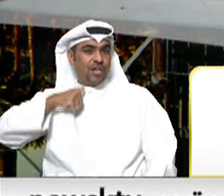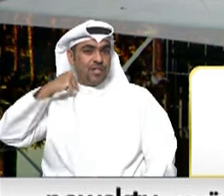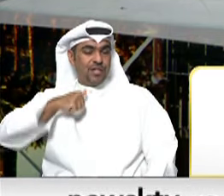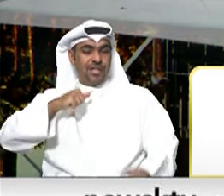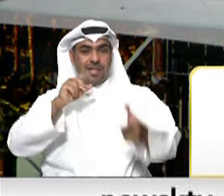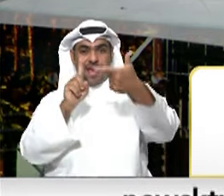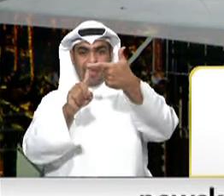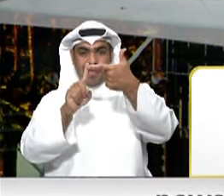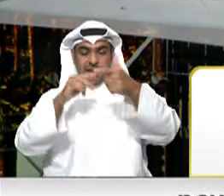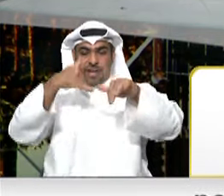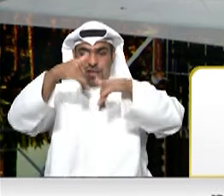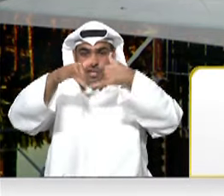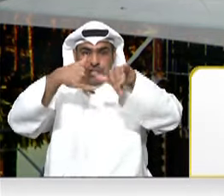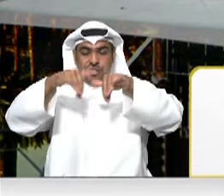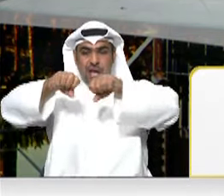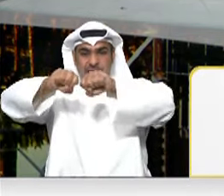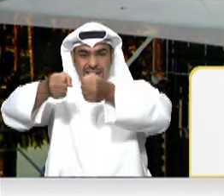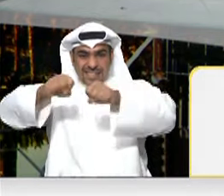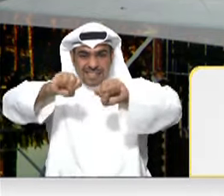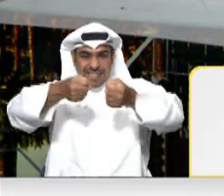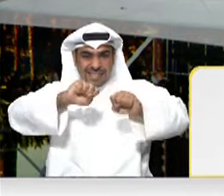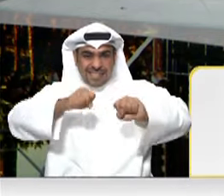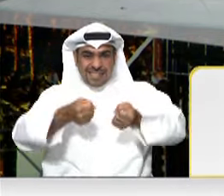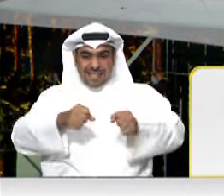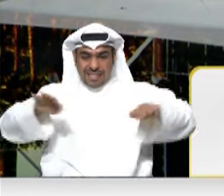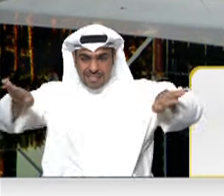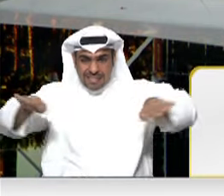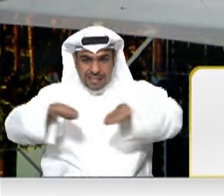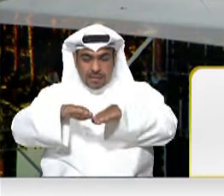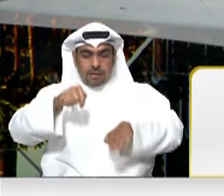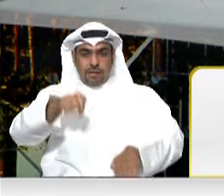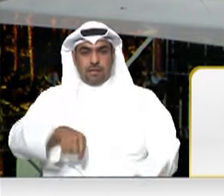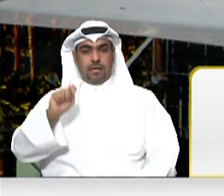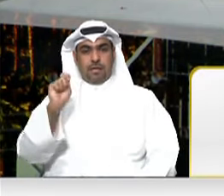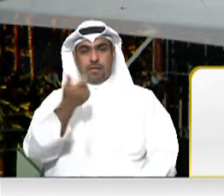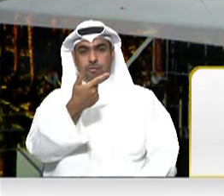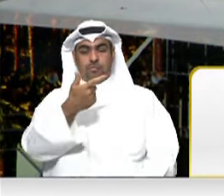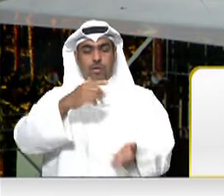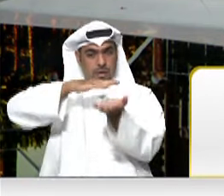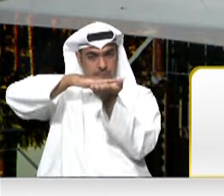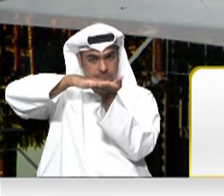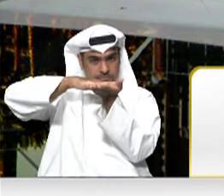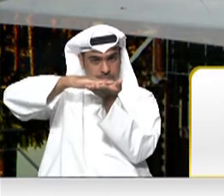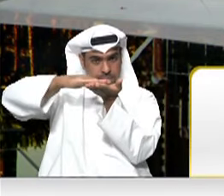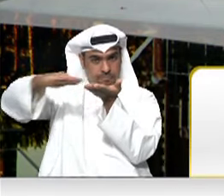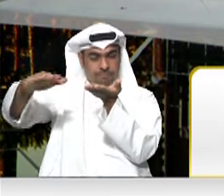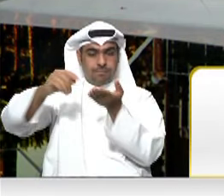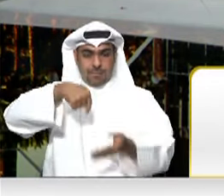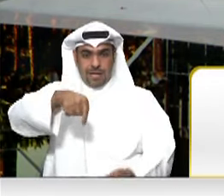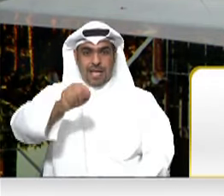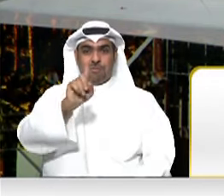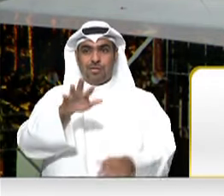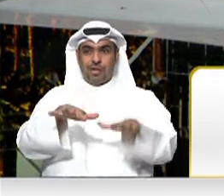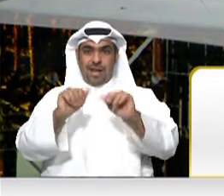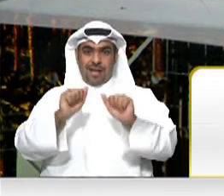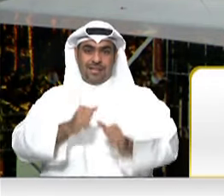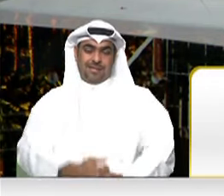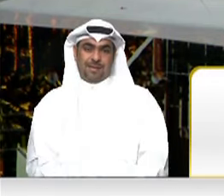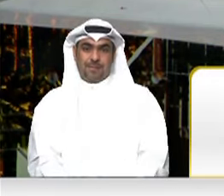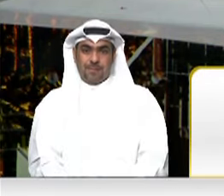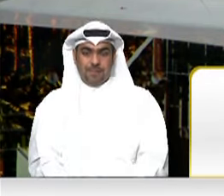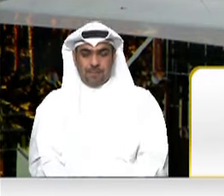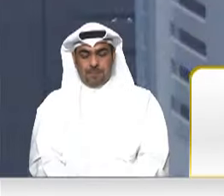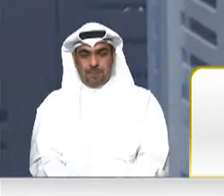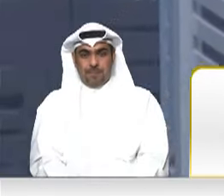الطرق التي وافقت عليها لجنة المناقصات المركزية وسيتم تدشينها قريبا. إلى التفاصيل.